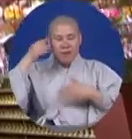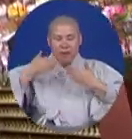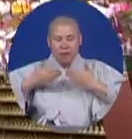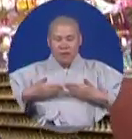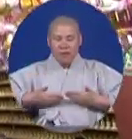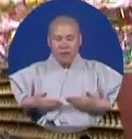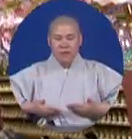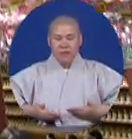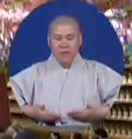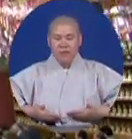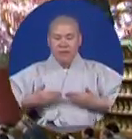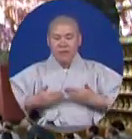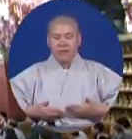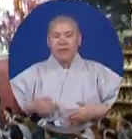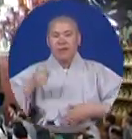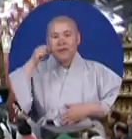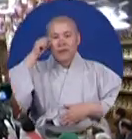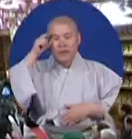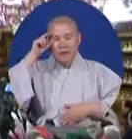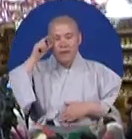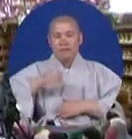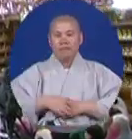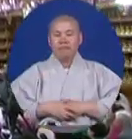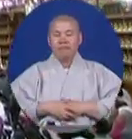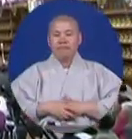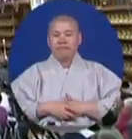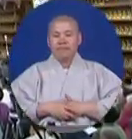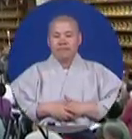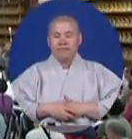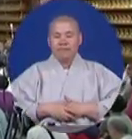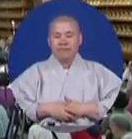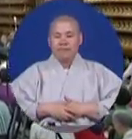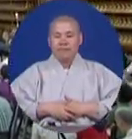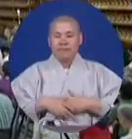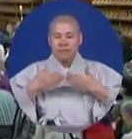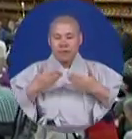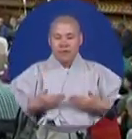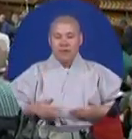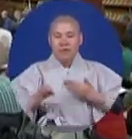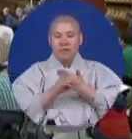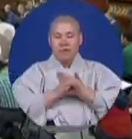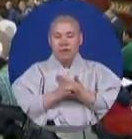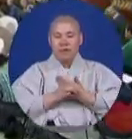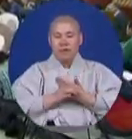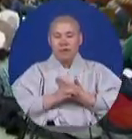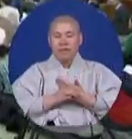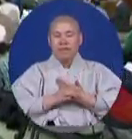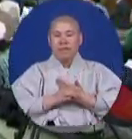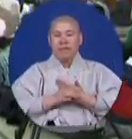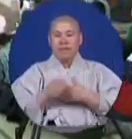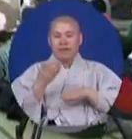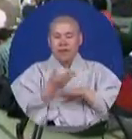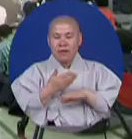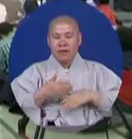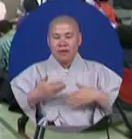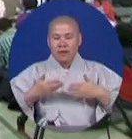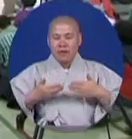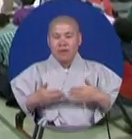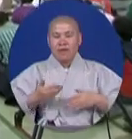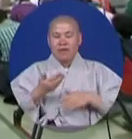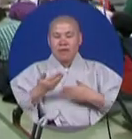하나 사라지는 데서 다 사라지거든요. 그래서 다만 모를 줄 아는 것이 이것이 견성이다.